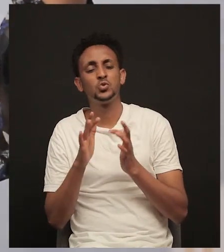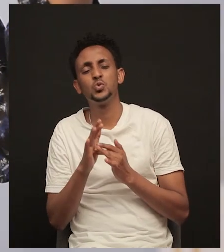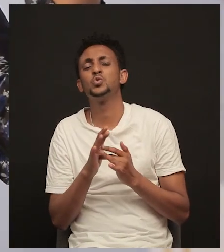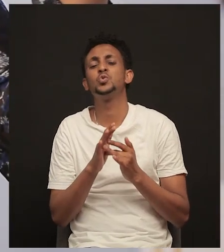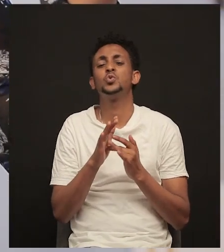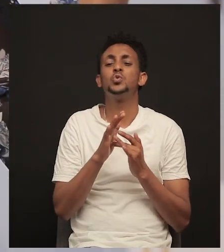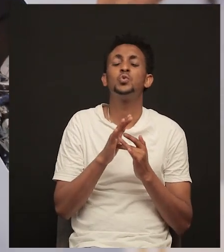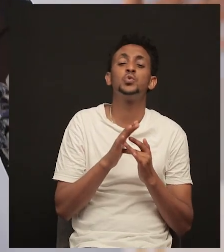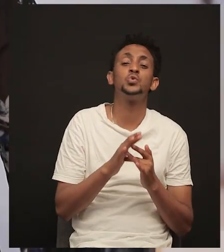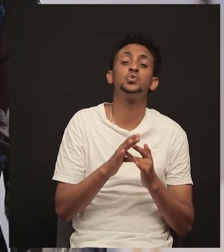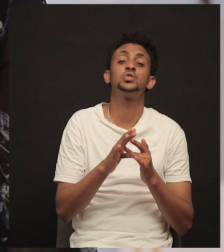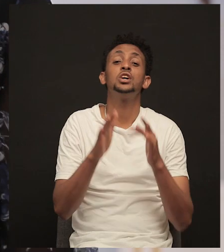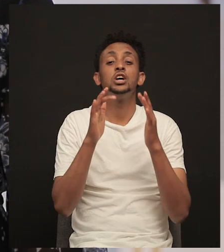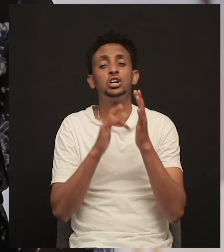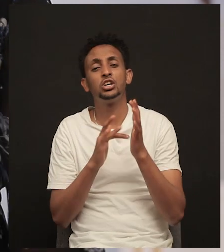ወዳጄ